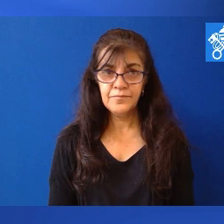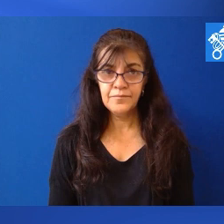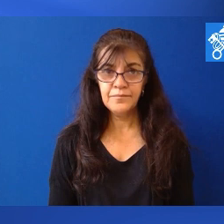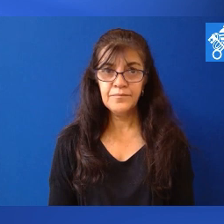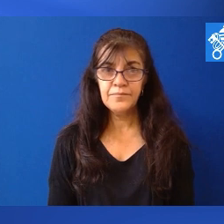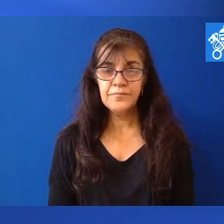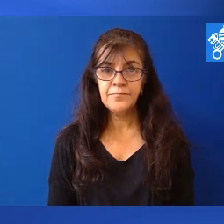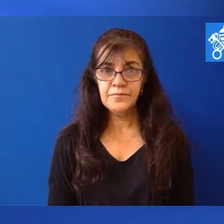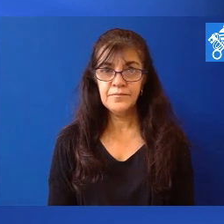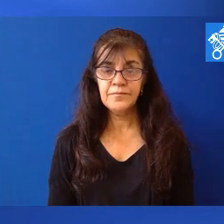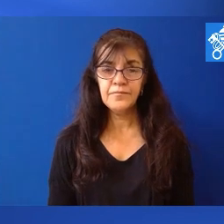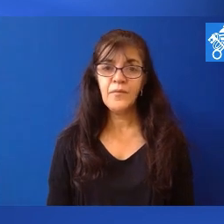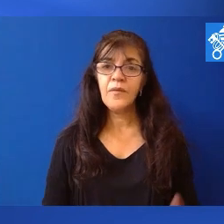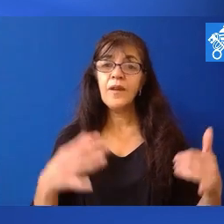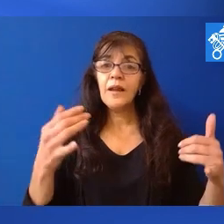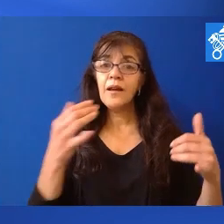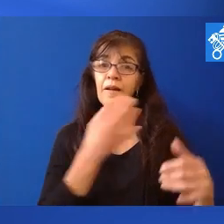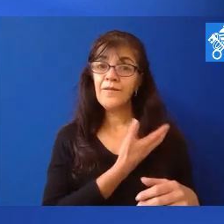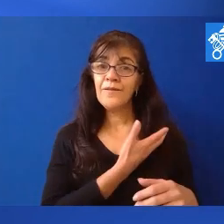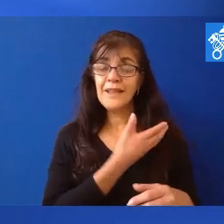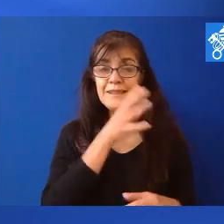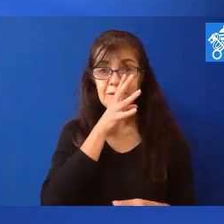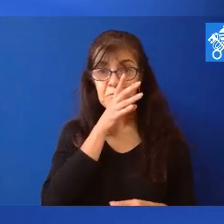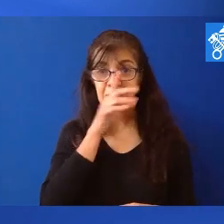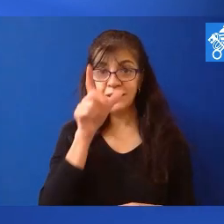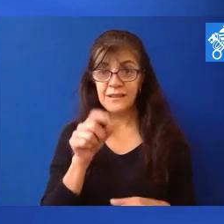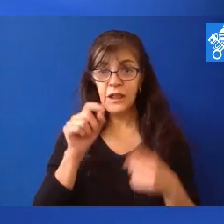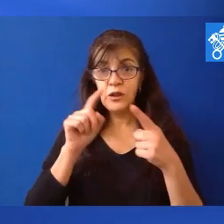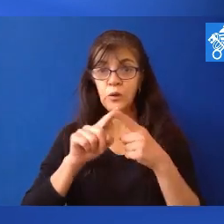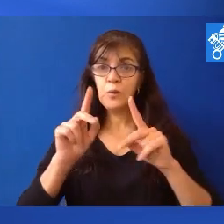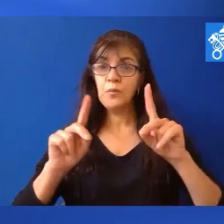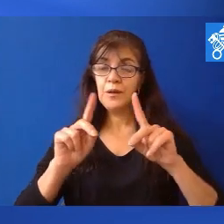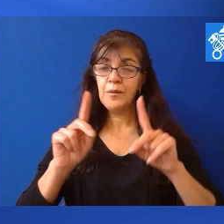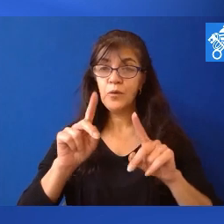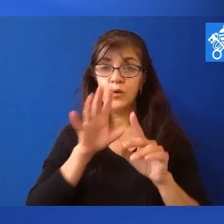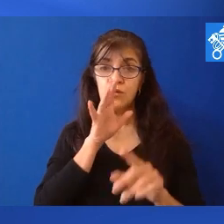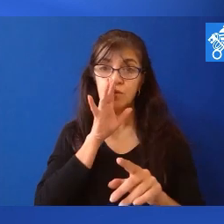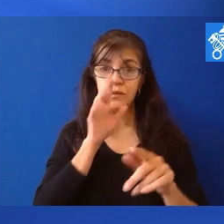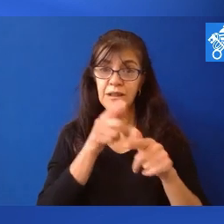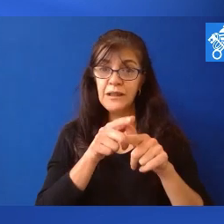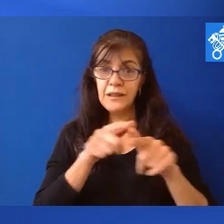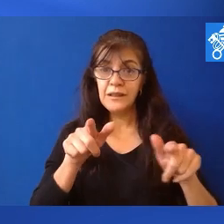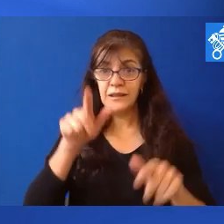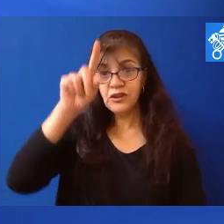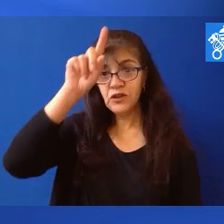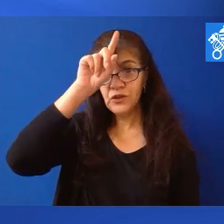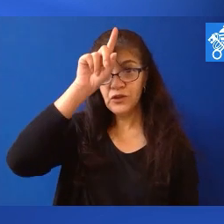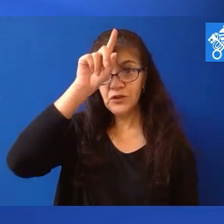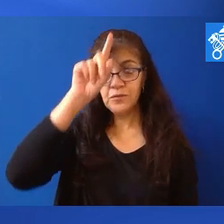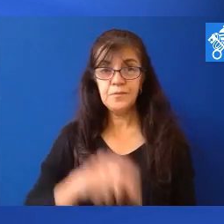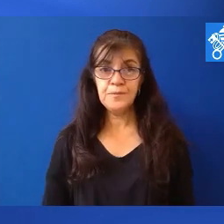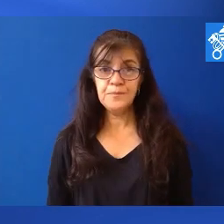Gläubigen. Saluto cordialmente i pellegrini in lingua tedesca, in particolare la delegazione dello